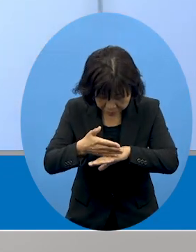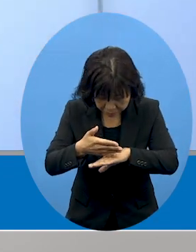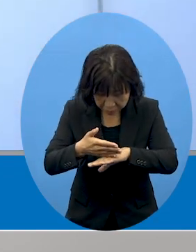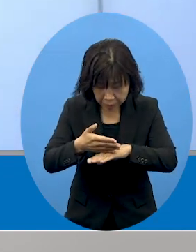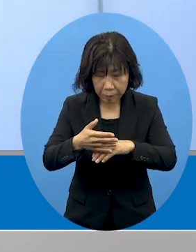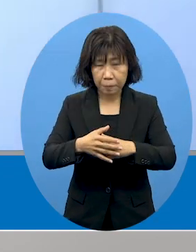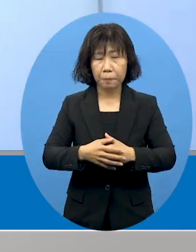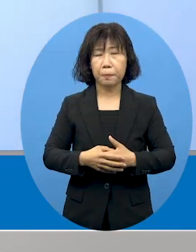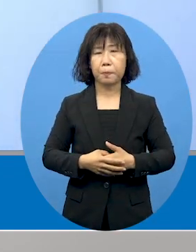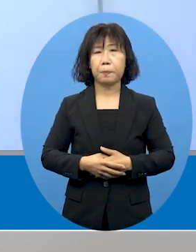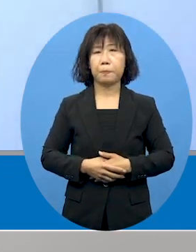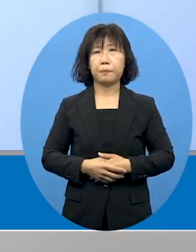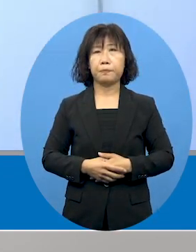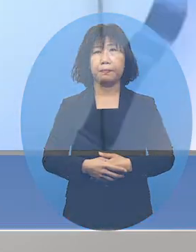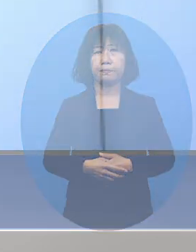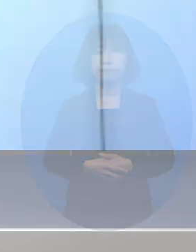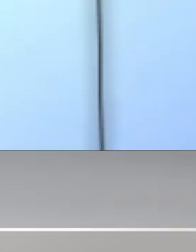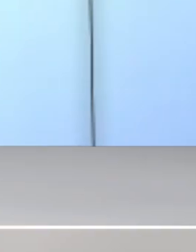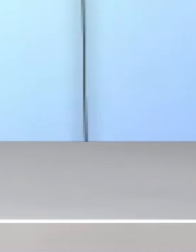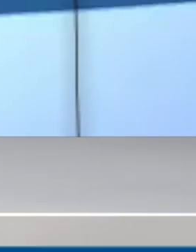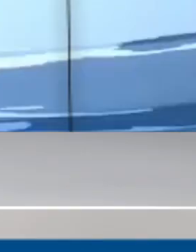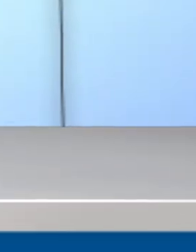여러분 고맙습니다